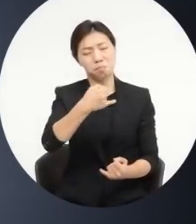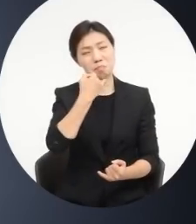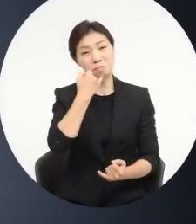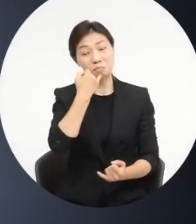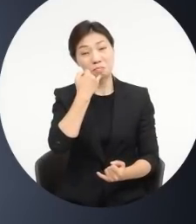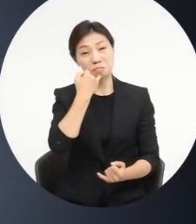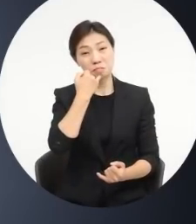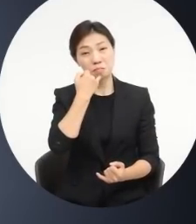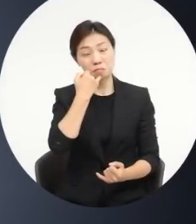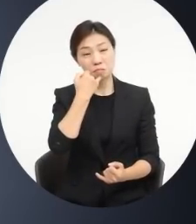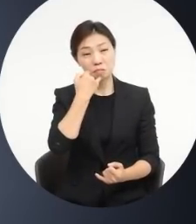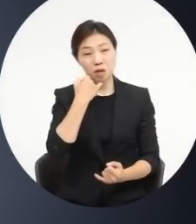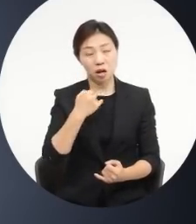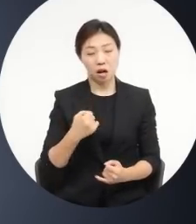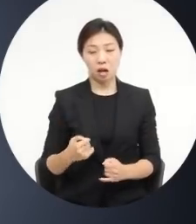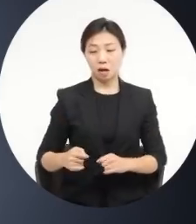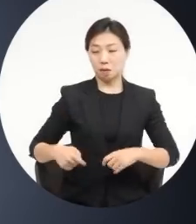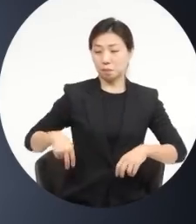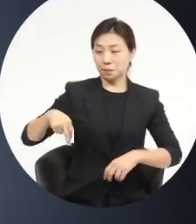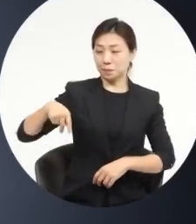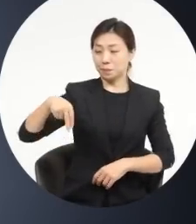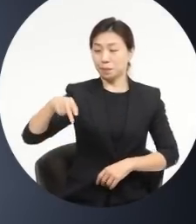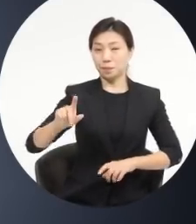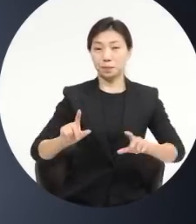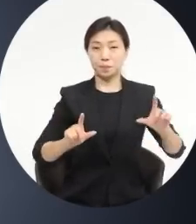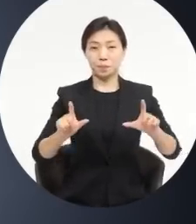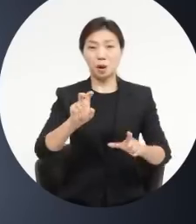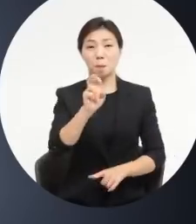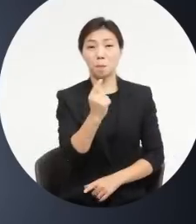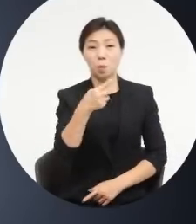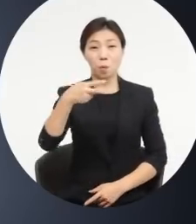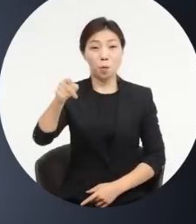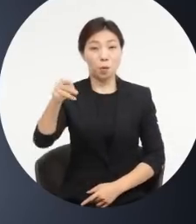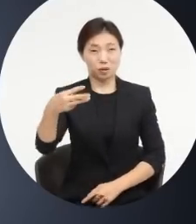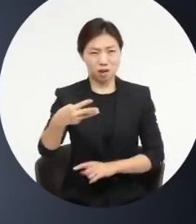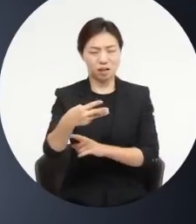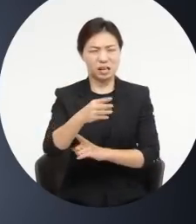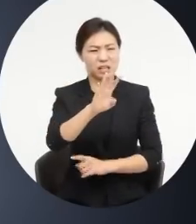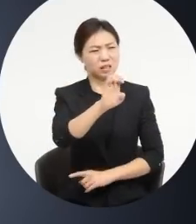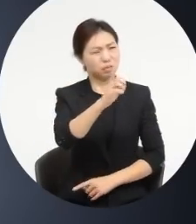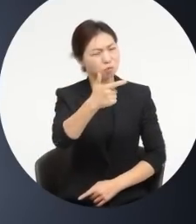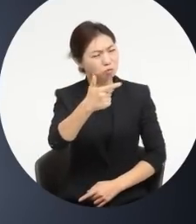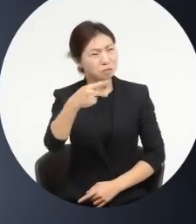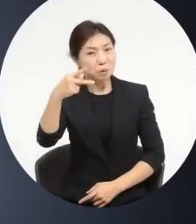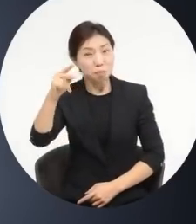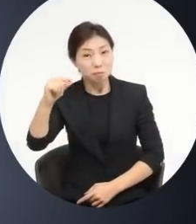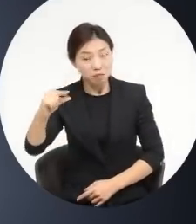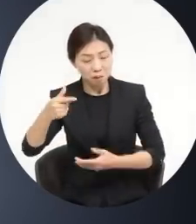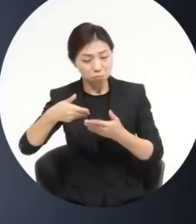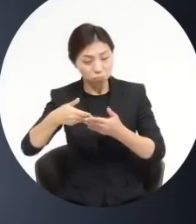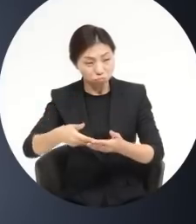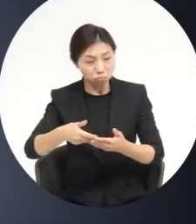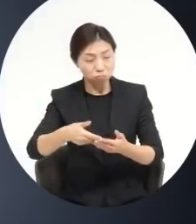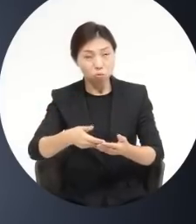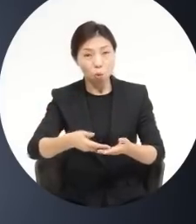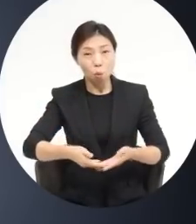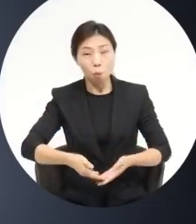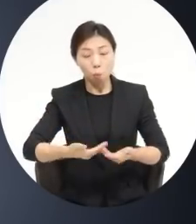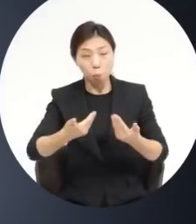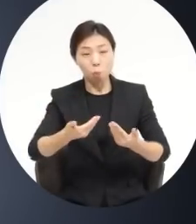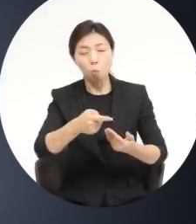이 모델들이 40몇 킬로씩 나간다고 하는데. 내가 보니까 40몇 킬로 나간다면